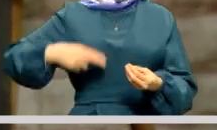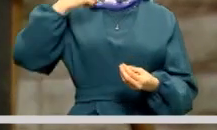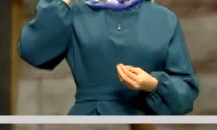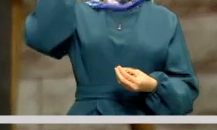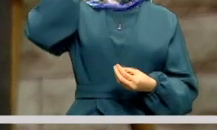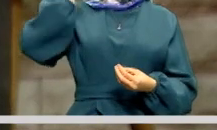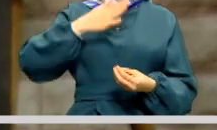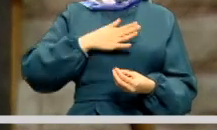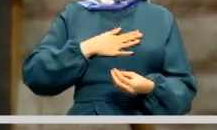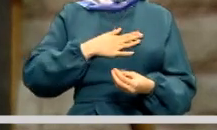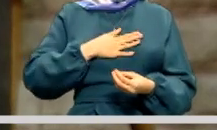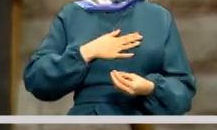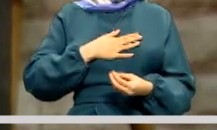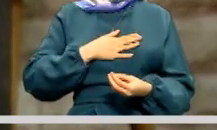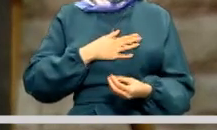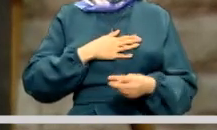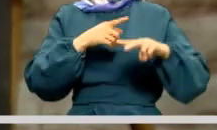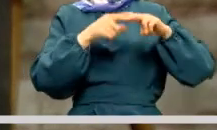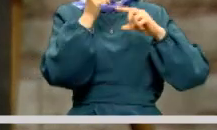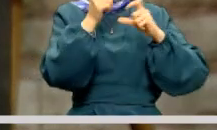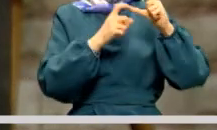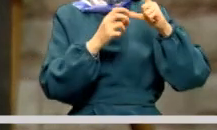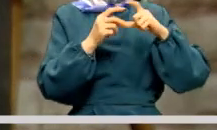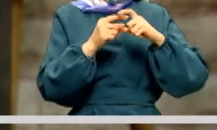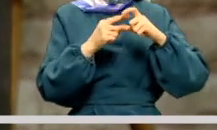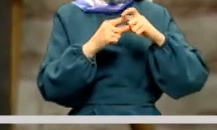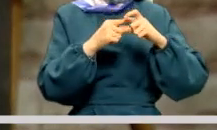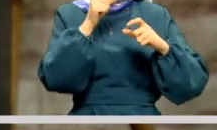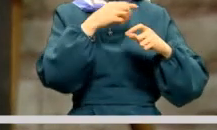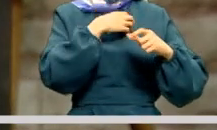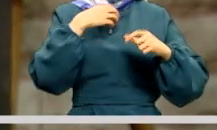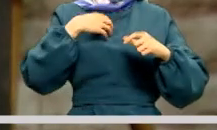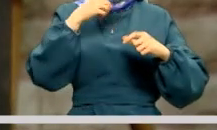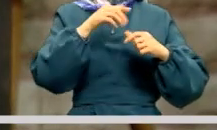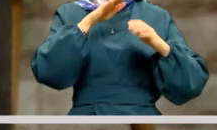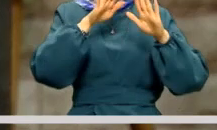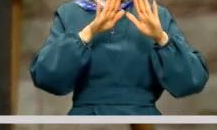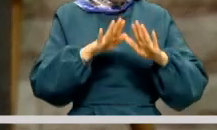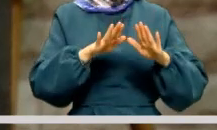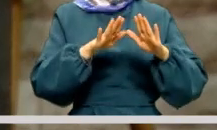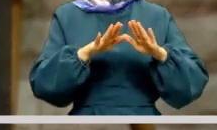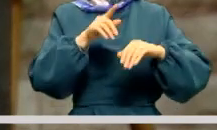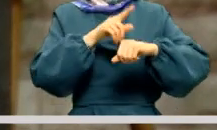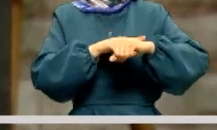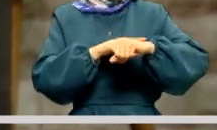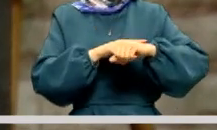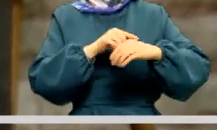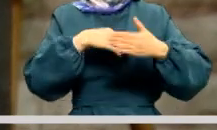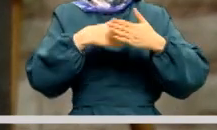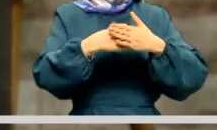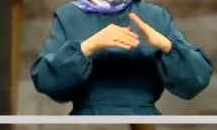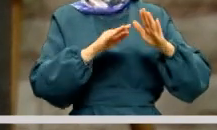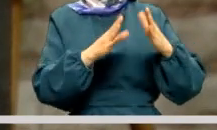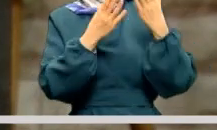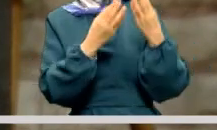aleyhissalatu Vesselam'ın Hz Aişe validemizin ifadesi ile kaldığı süre kadar kalmaya çalışan giyimini kuşamını Buna göre